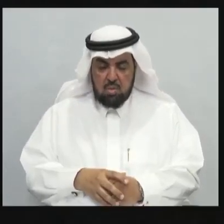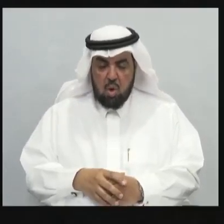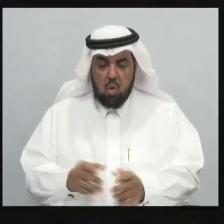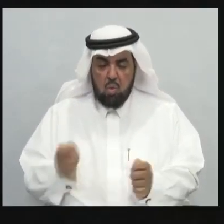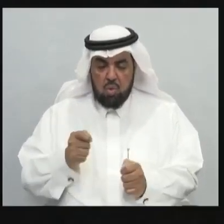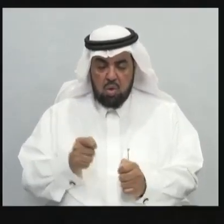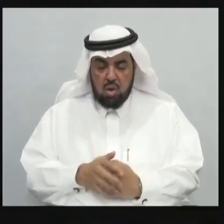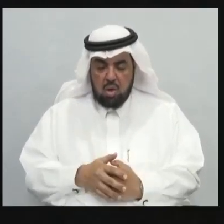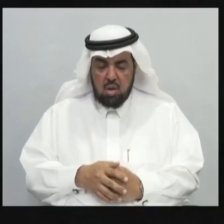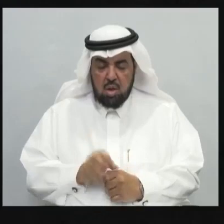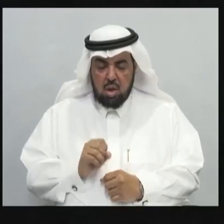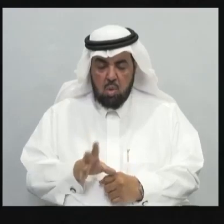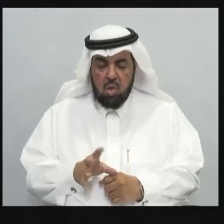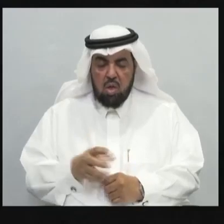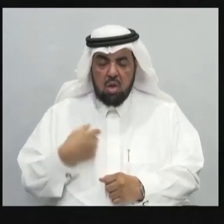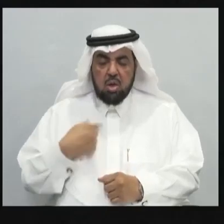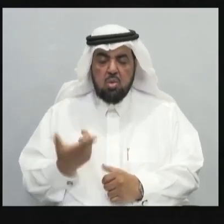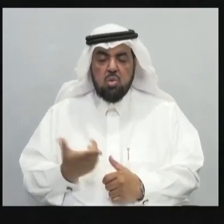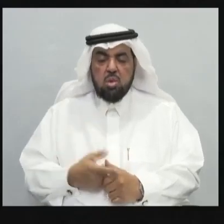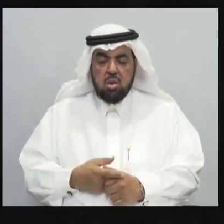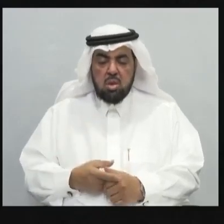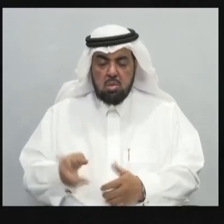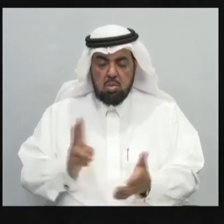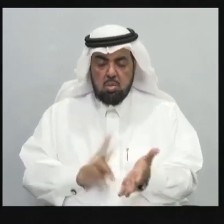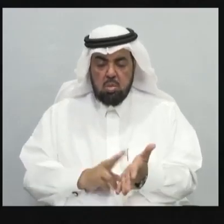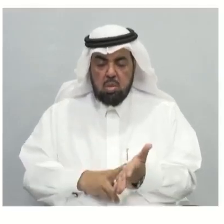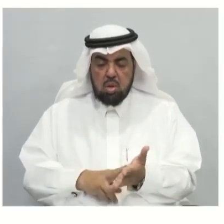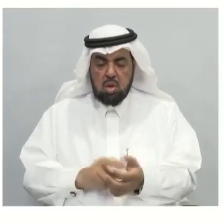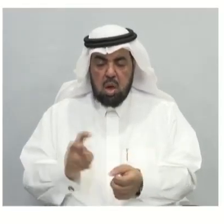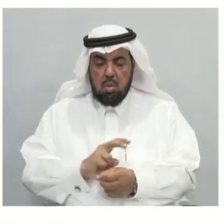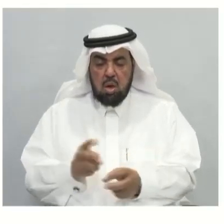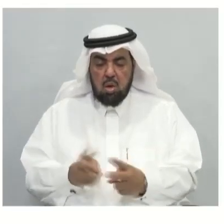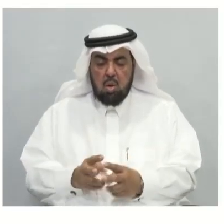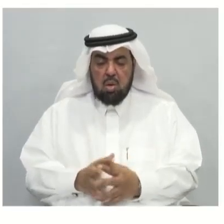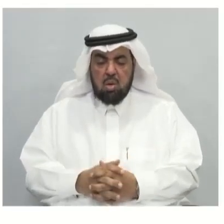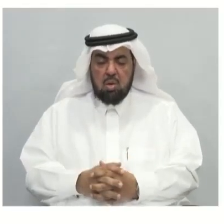الوزاره يجب ان توضح الصفه صفه مرسل هذا البريد